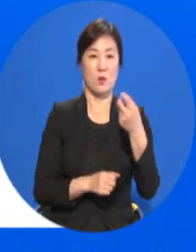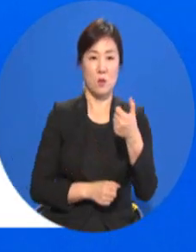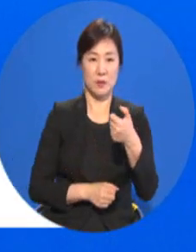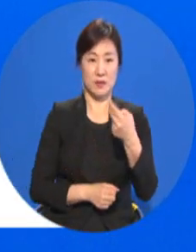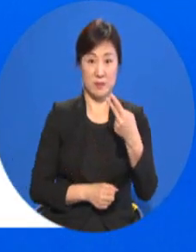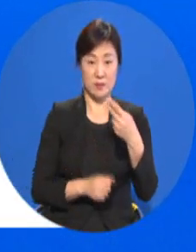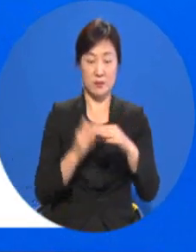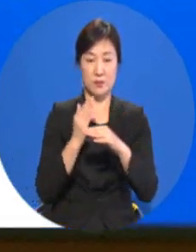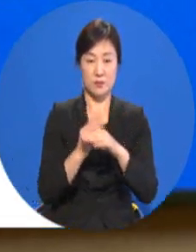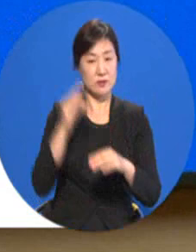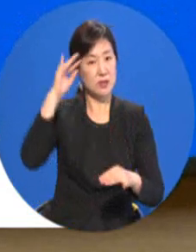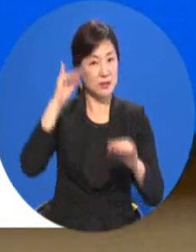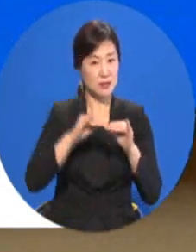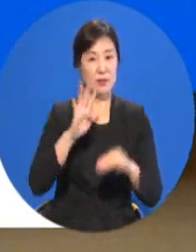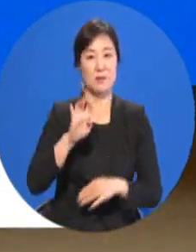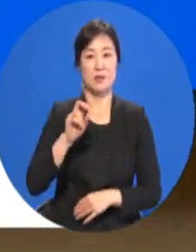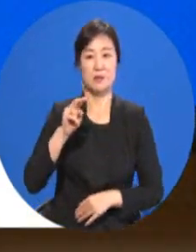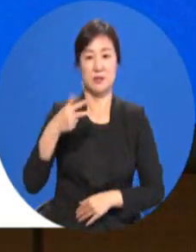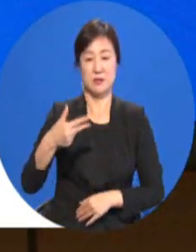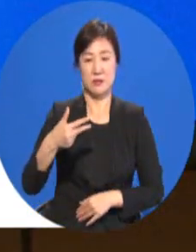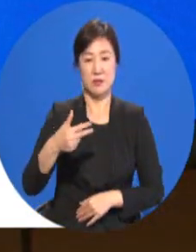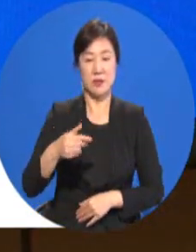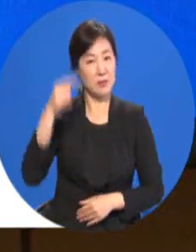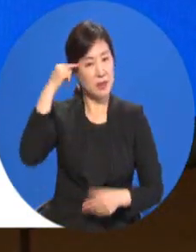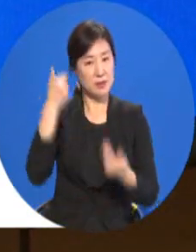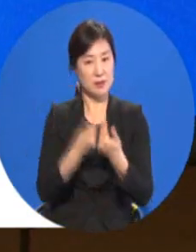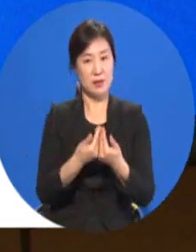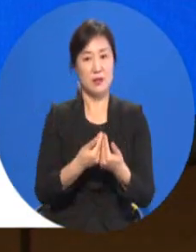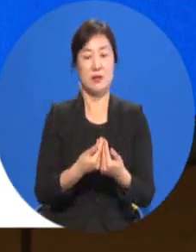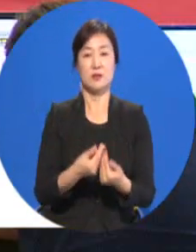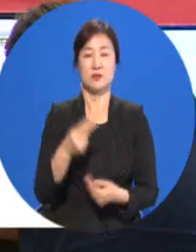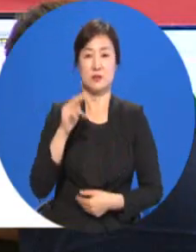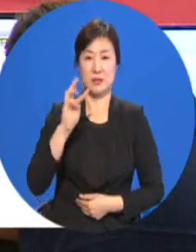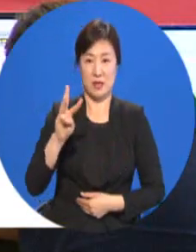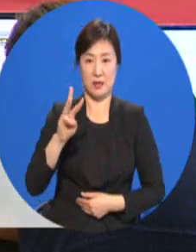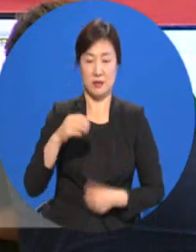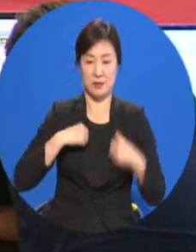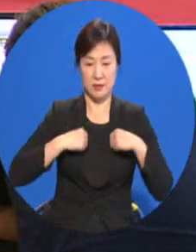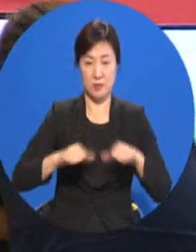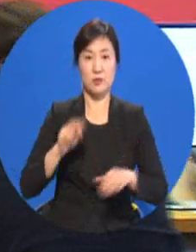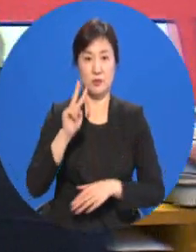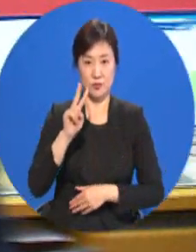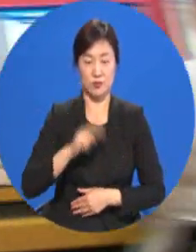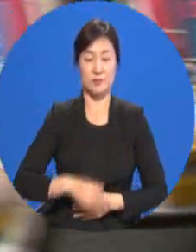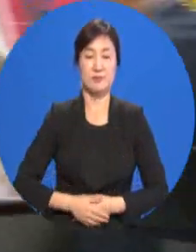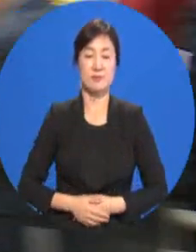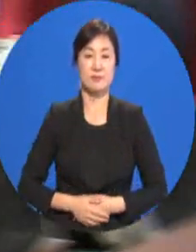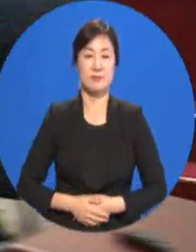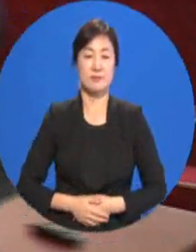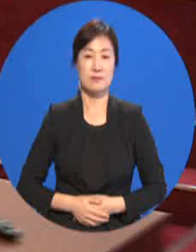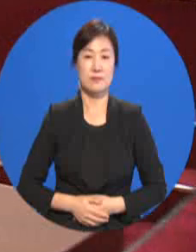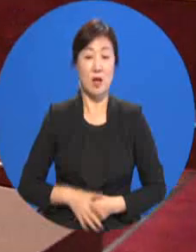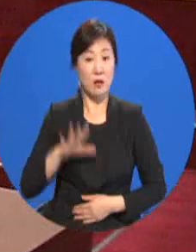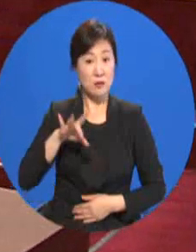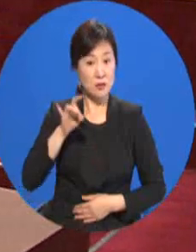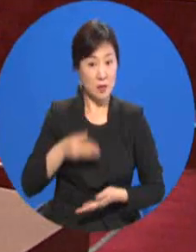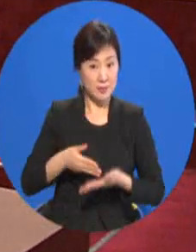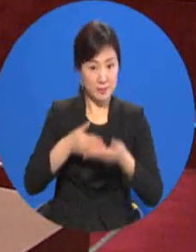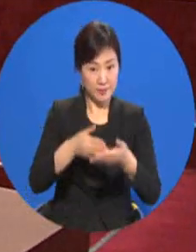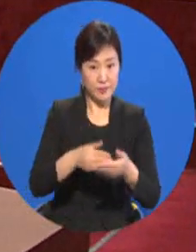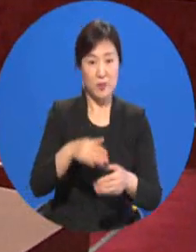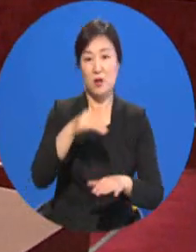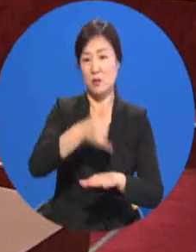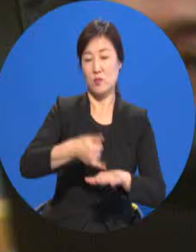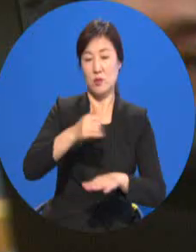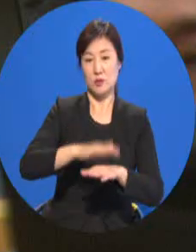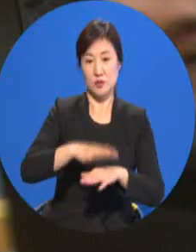찬성 47명, 반대 3명, 2명은 기권했습니다. 당초 전남도의회에 제출된 농어민 수당